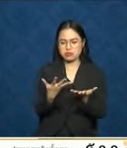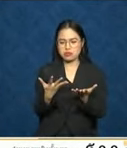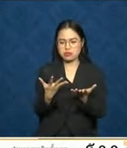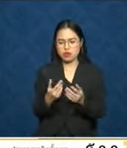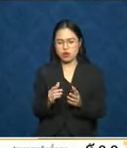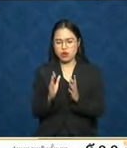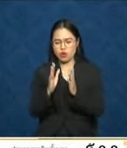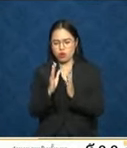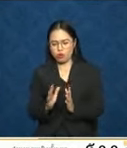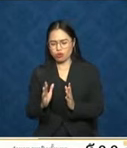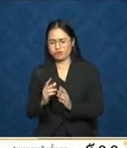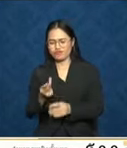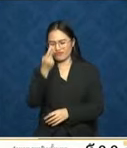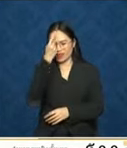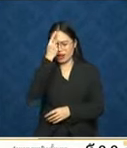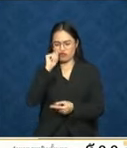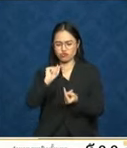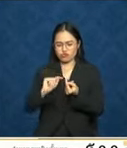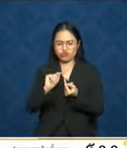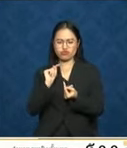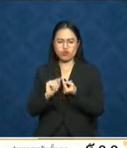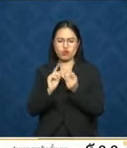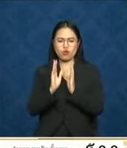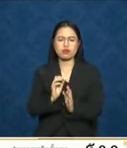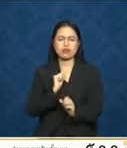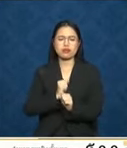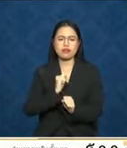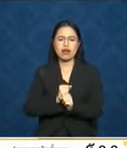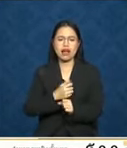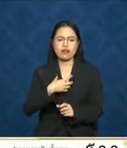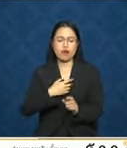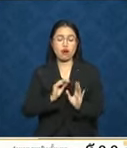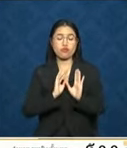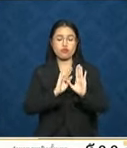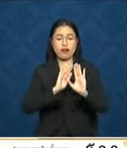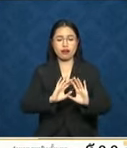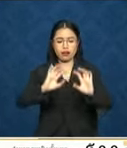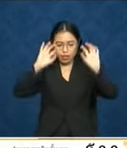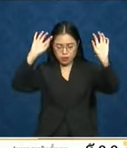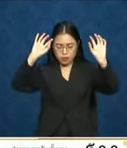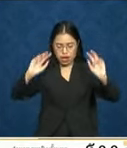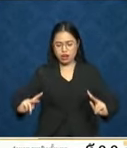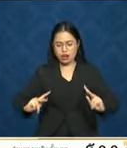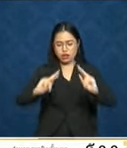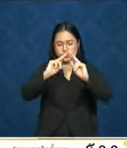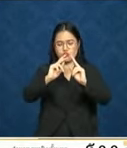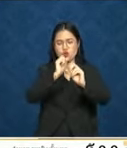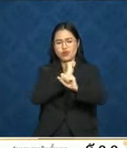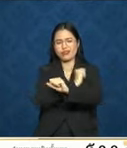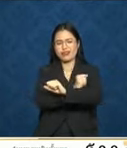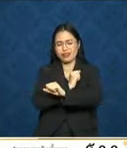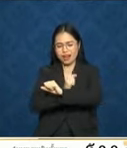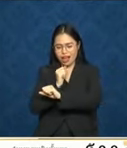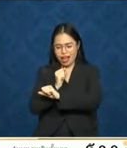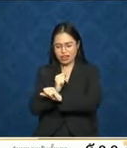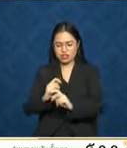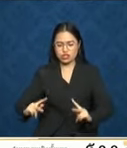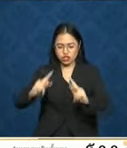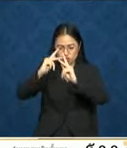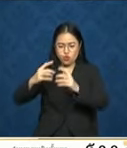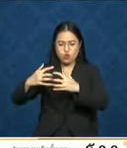ที่รับกรรมคือคนใช้แรงงานอย่างพวกเราดังนั้นขอให้รัฐบาลและกระทรวงงานที่เกี่ยวข้องกระทรวงแรงงานกระทรวงอุตสาหกร